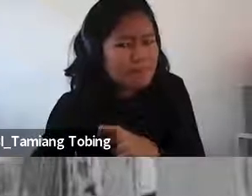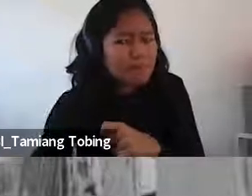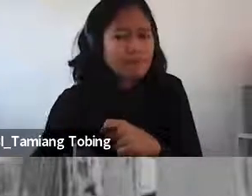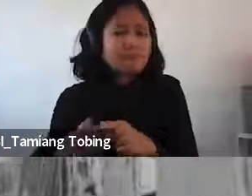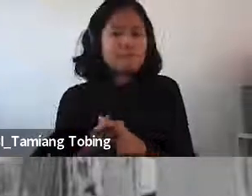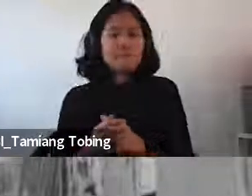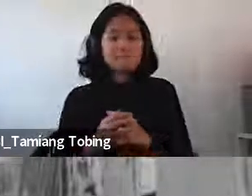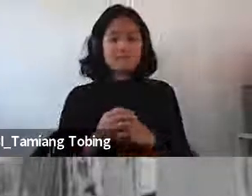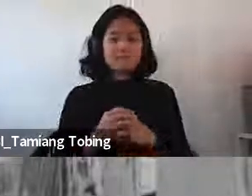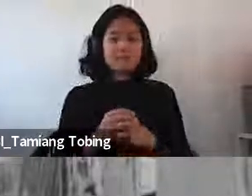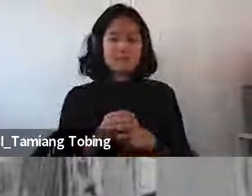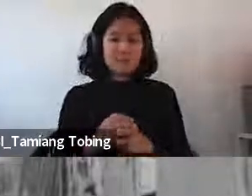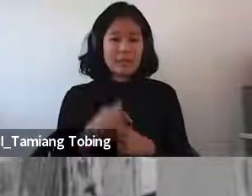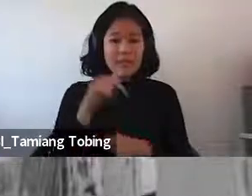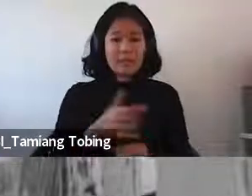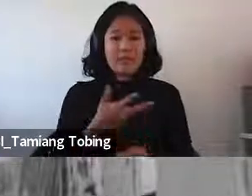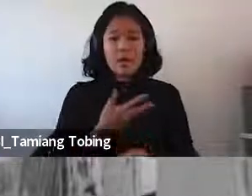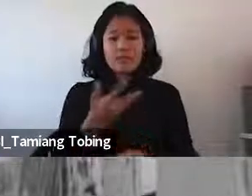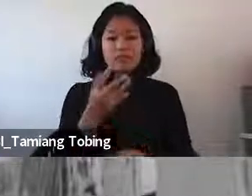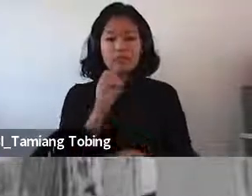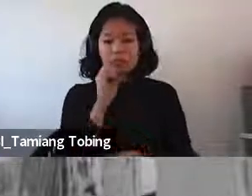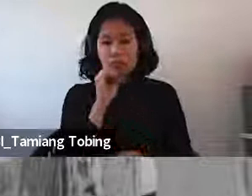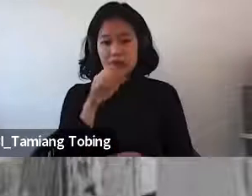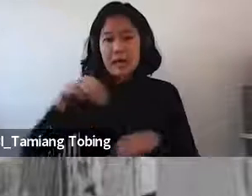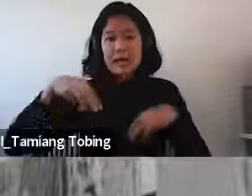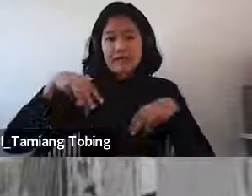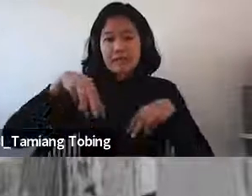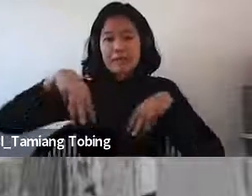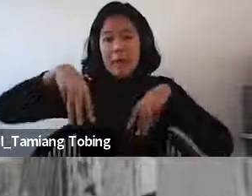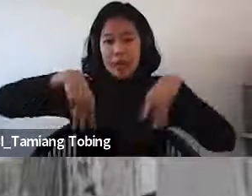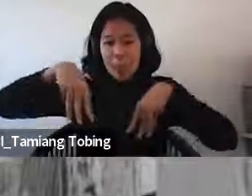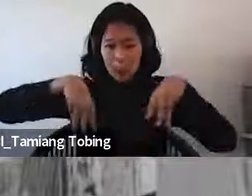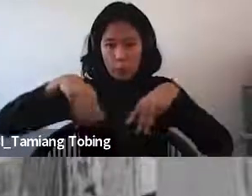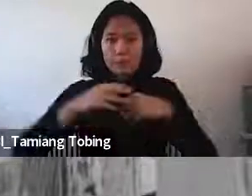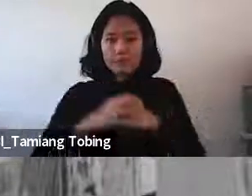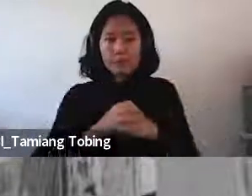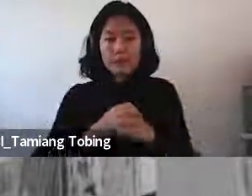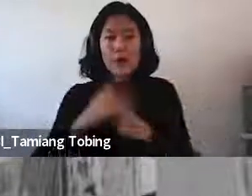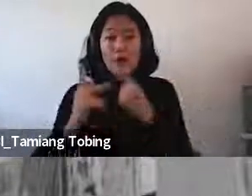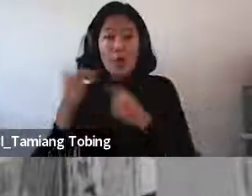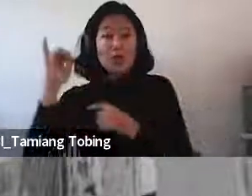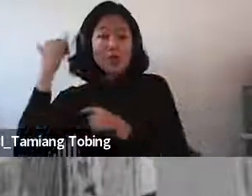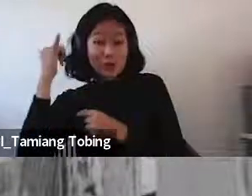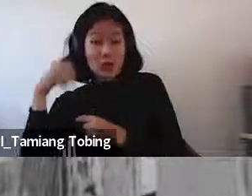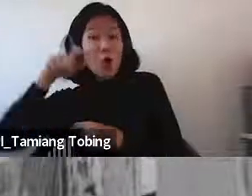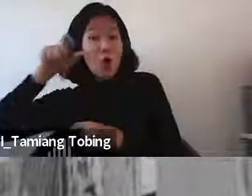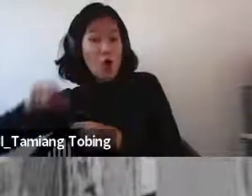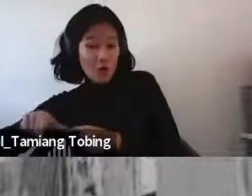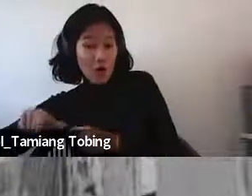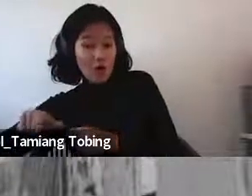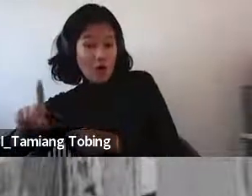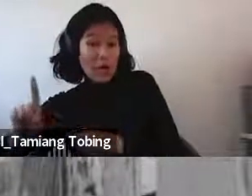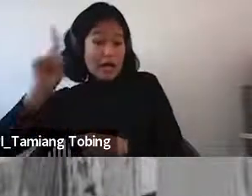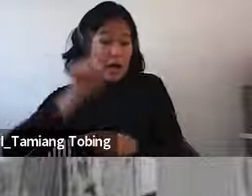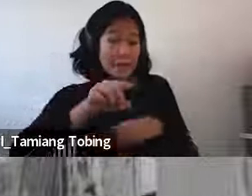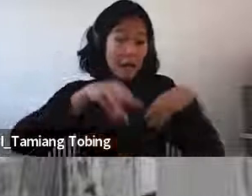Saya ingin menyampaikan Malioboro. Jadi kalau ke Jogja itu kalau belum ke Malioboro